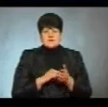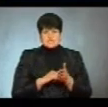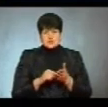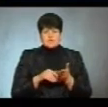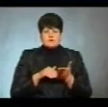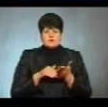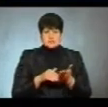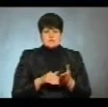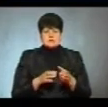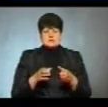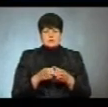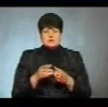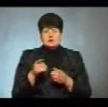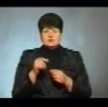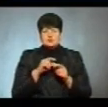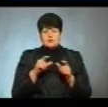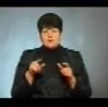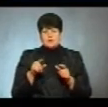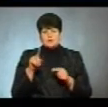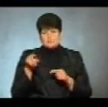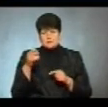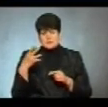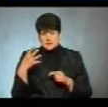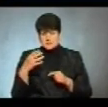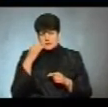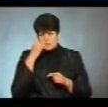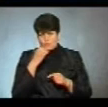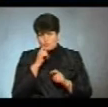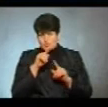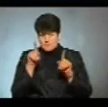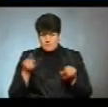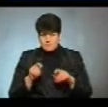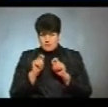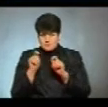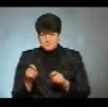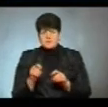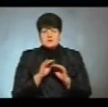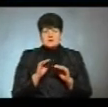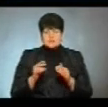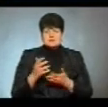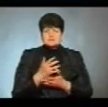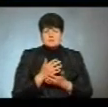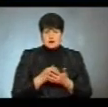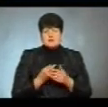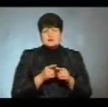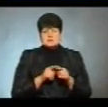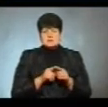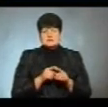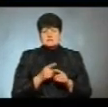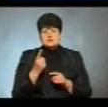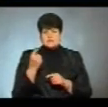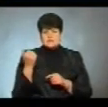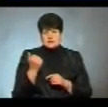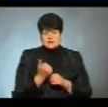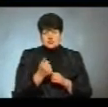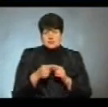волонтерські загони Тернопільської школи номер 15 подяками. Допомогу для українських бійців на сході діти збирають у рамках акції «За тиждень